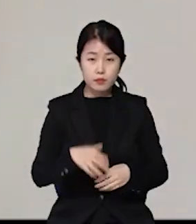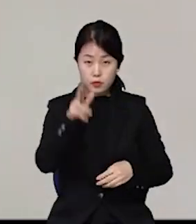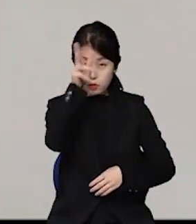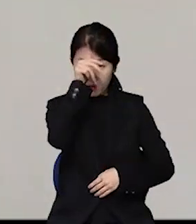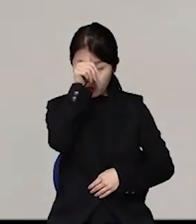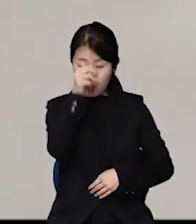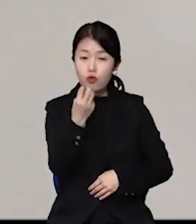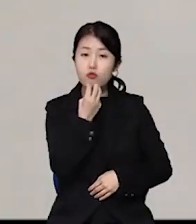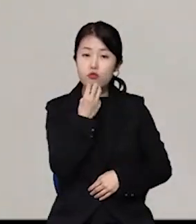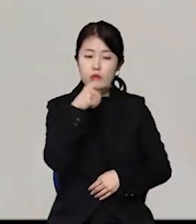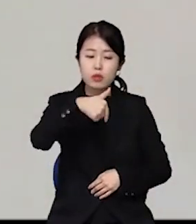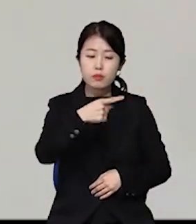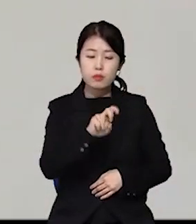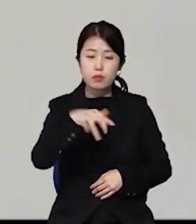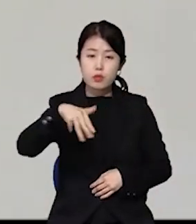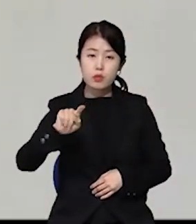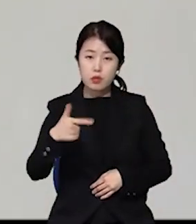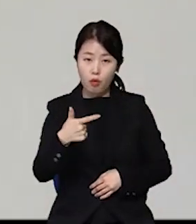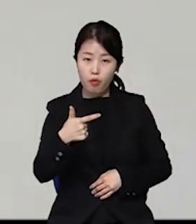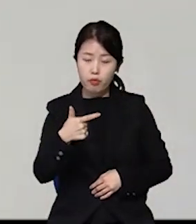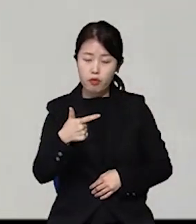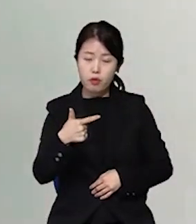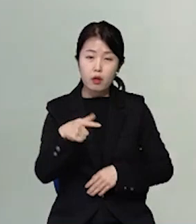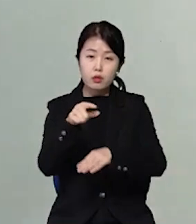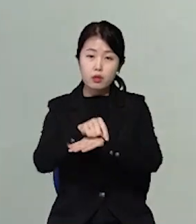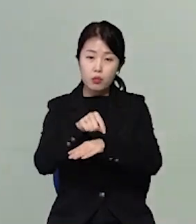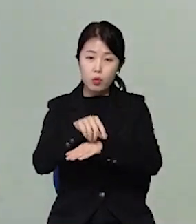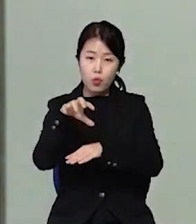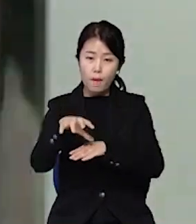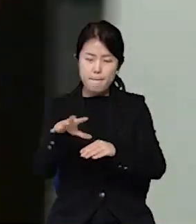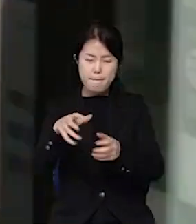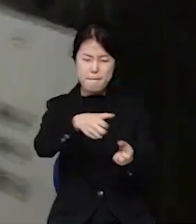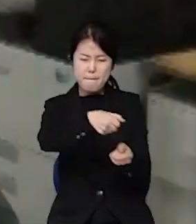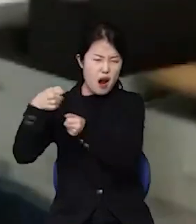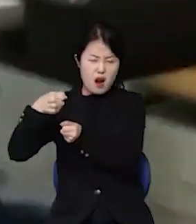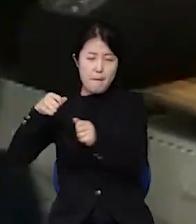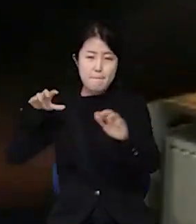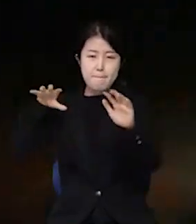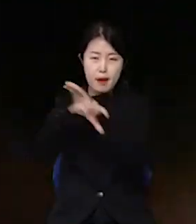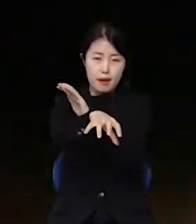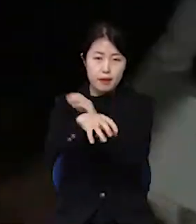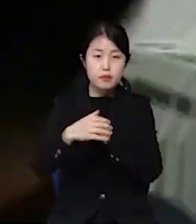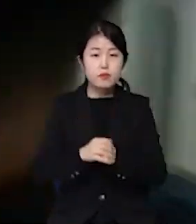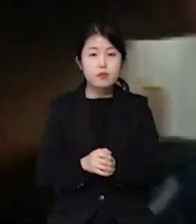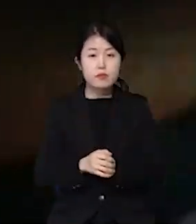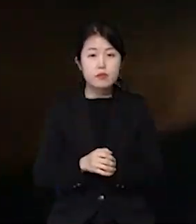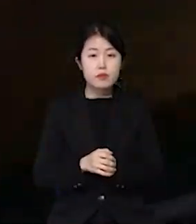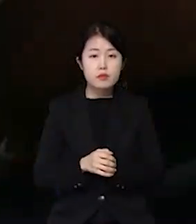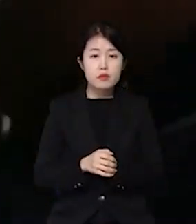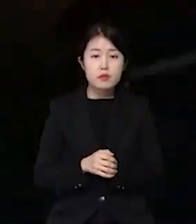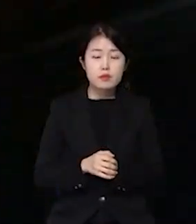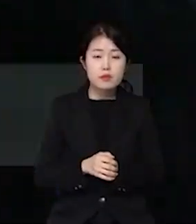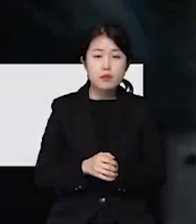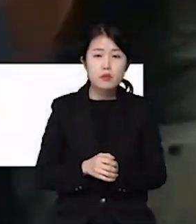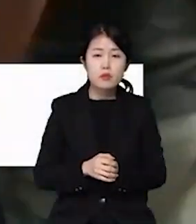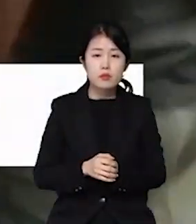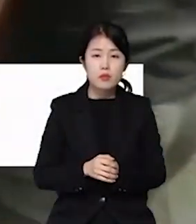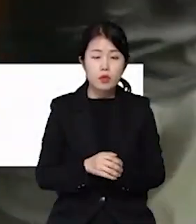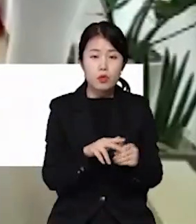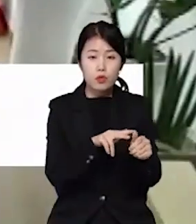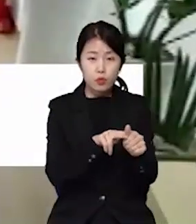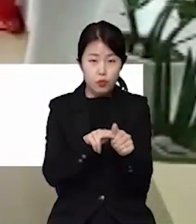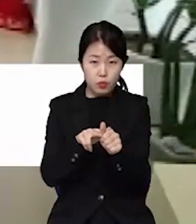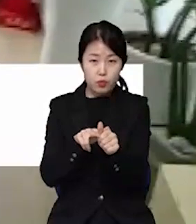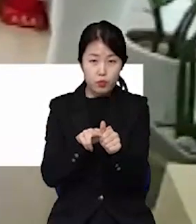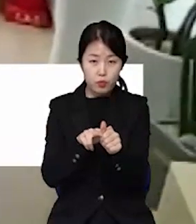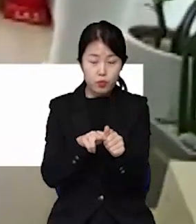경찰이 서울시 금천구의 한 해킹 조직 사무실 문을 강제로 개방해 급습합니다. 내부 공개서 전자통신망 이용 촉진